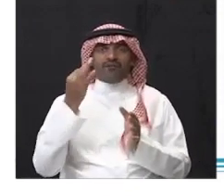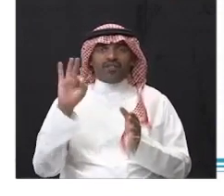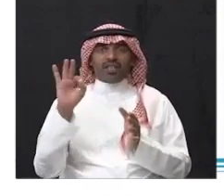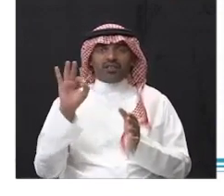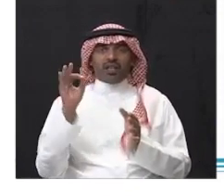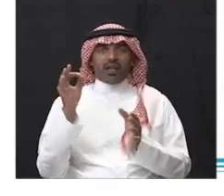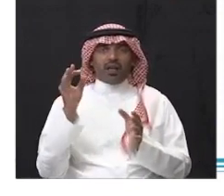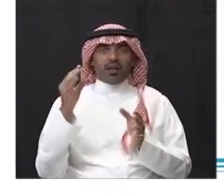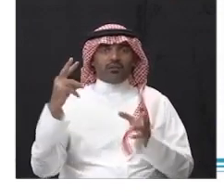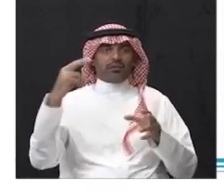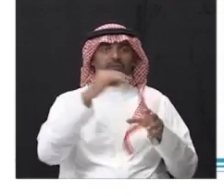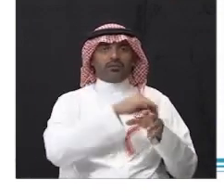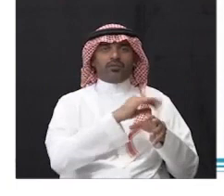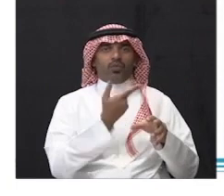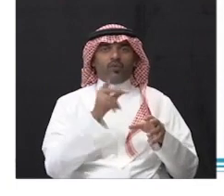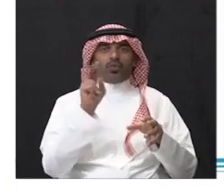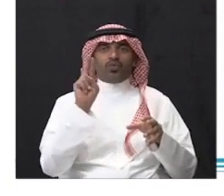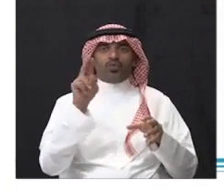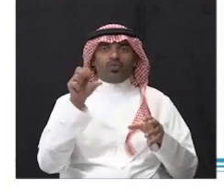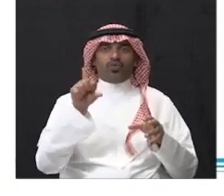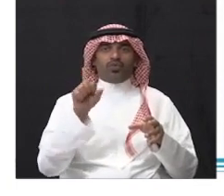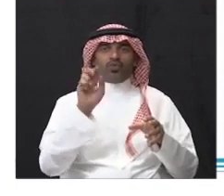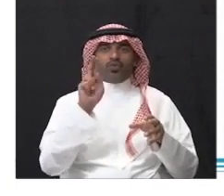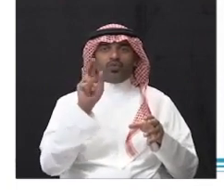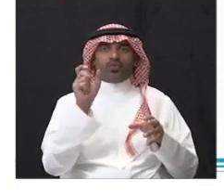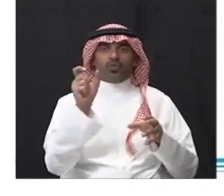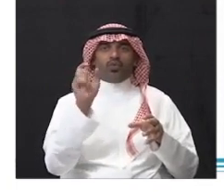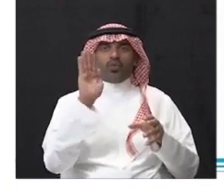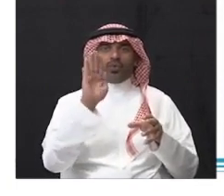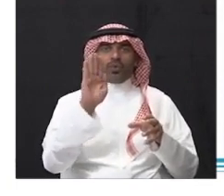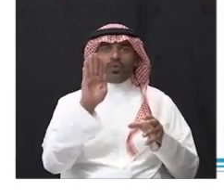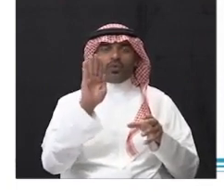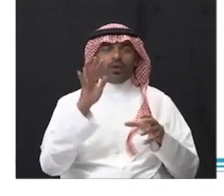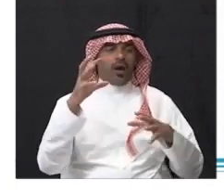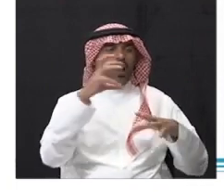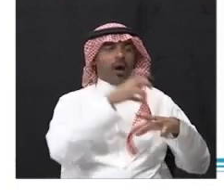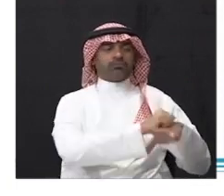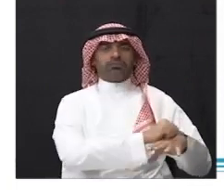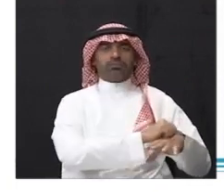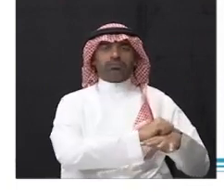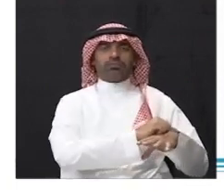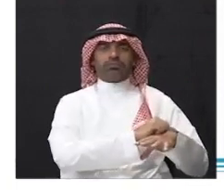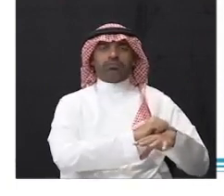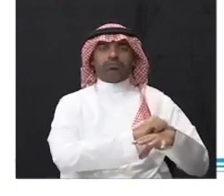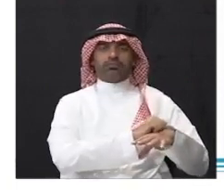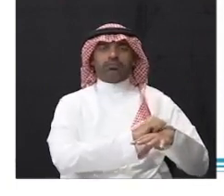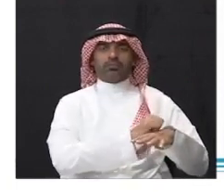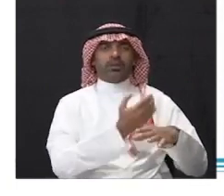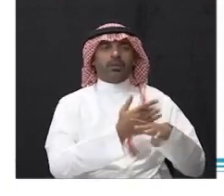تونس عام 1881 من الميلاد، ومراكش عام